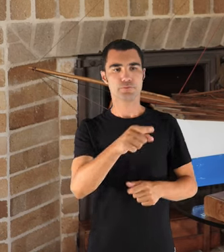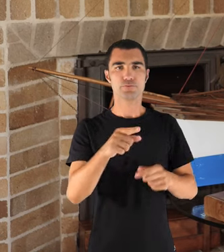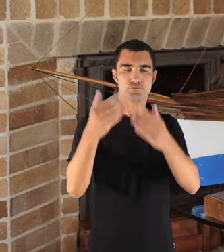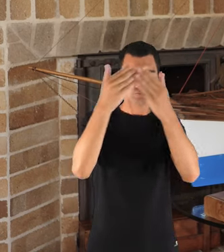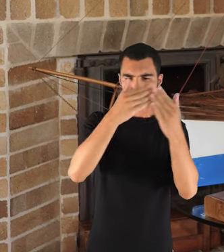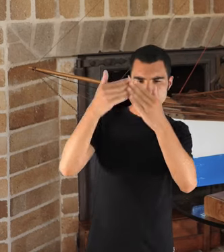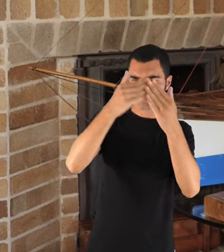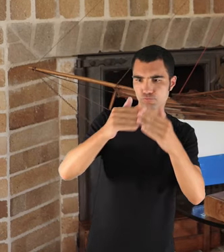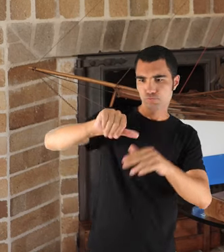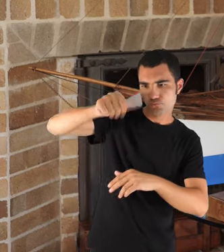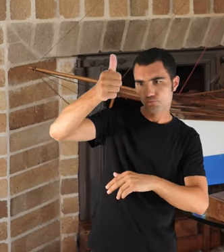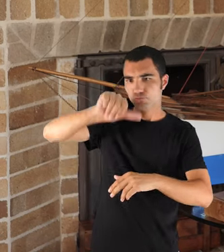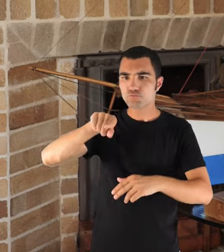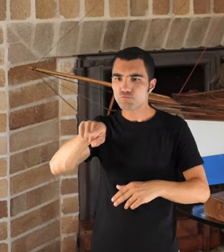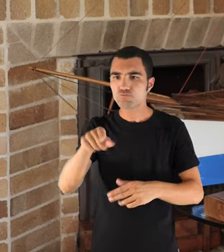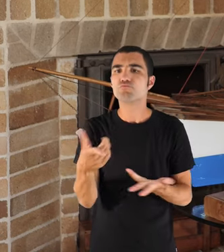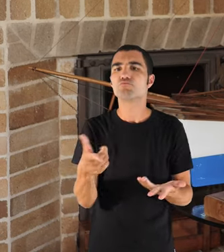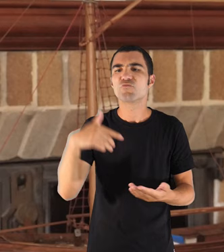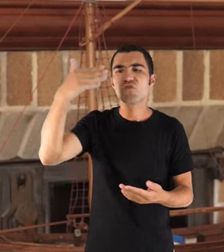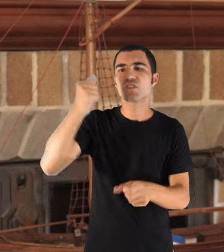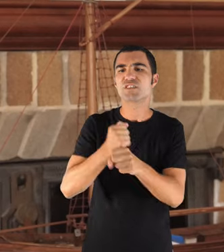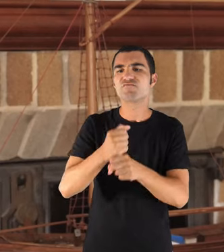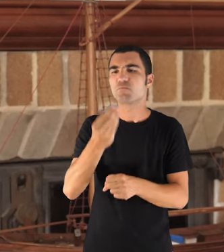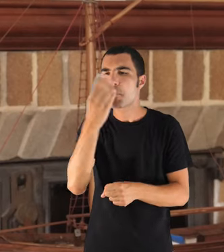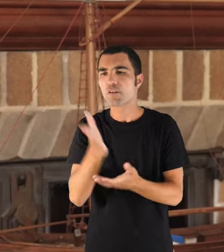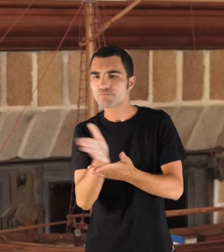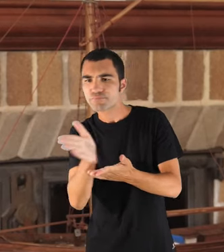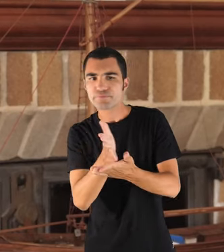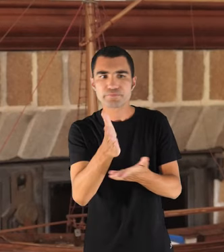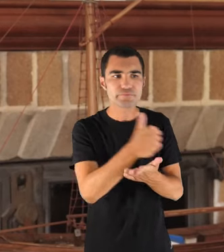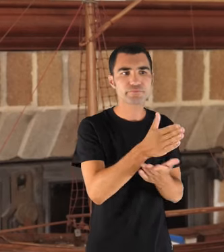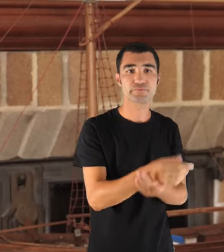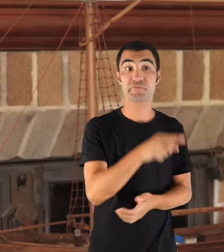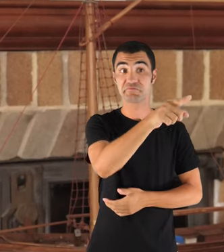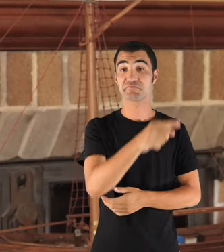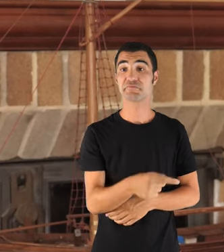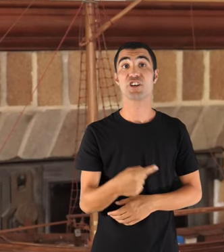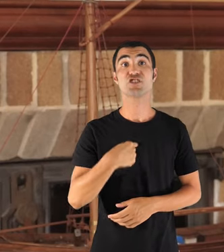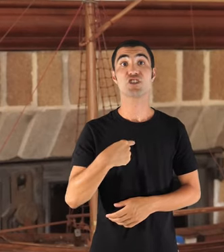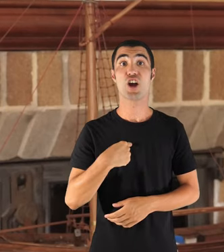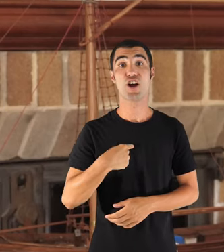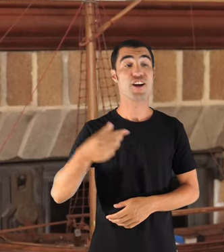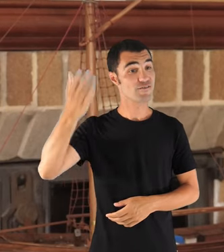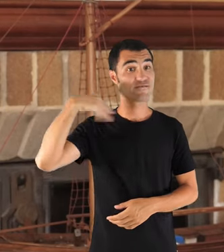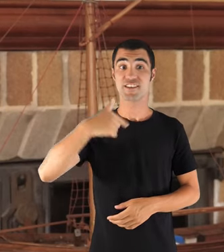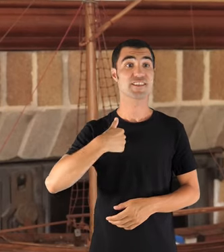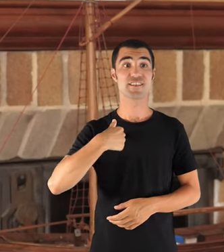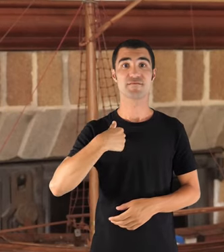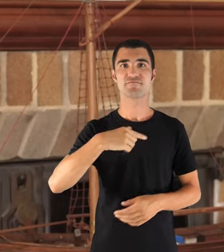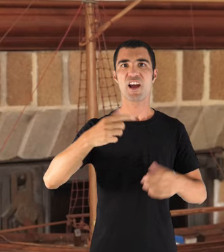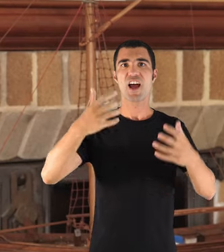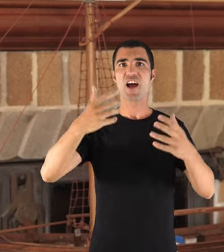t'avaluaven un poc què és el que te podria anar millor. I no sé per quin motiu, jo ja me passaren